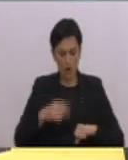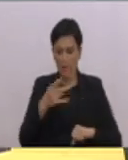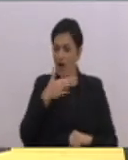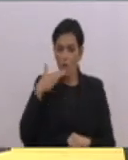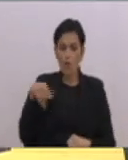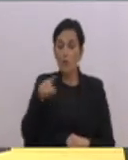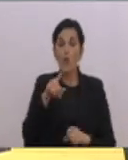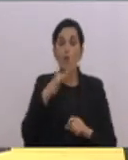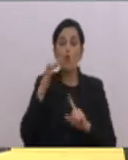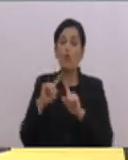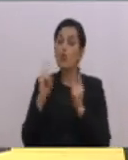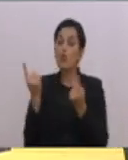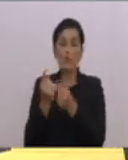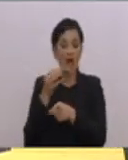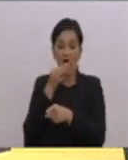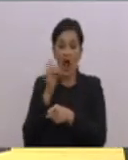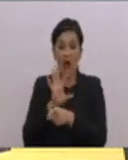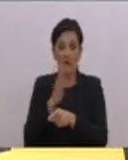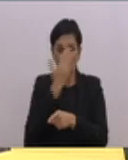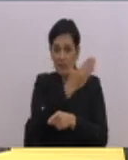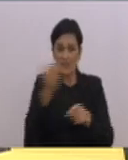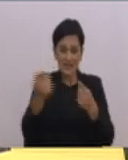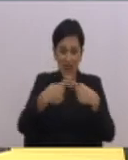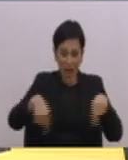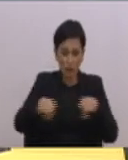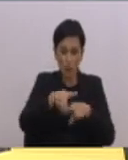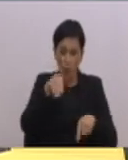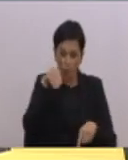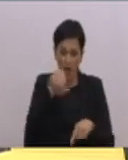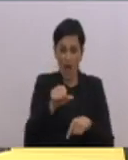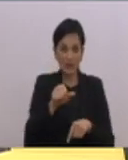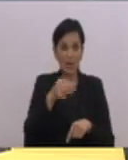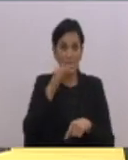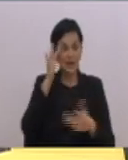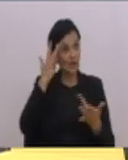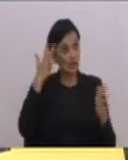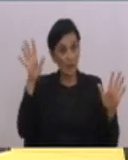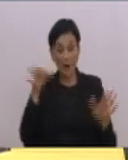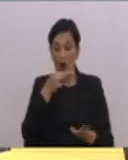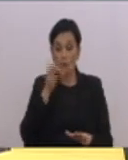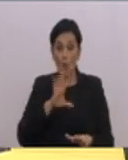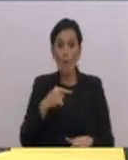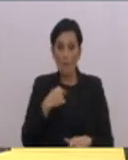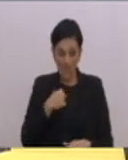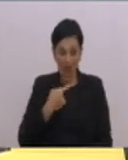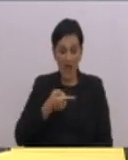sau vas armoc, tu da tel s-a zgubat de vas armoc, strom de ses, da tel s-a zgubat de vas ghișde bodes, mi